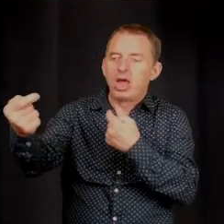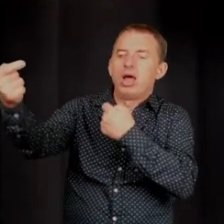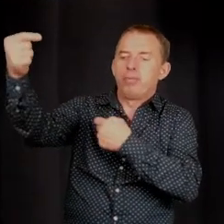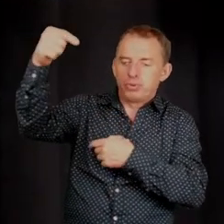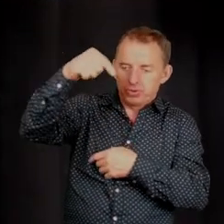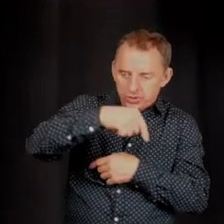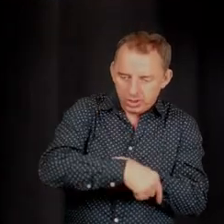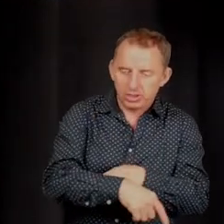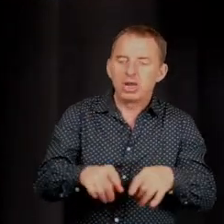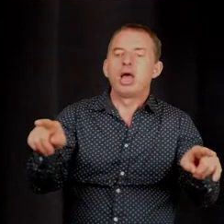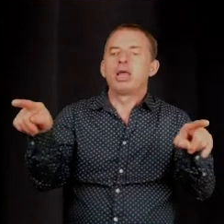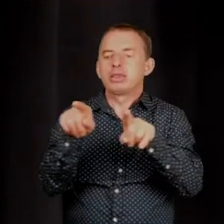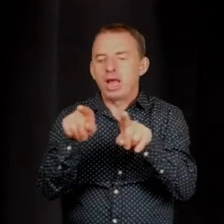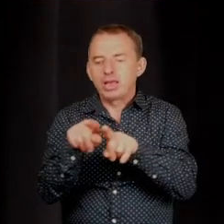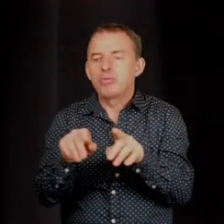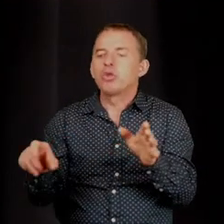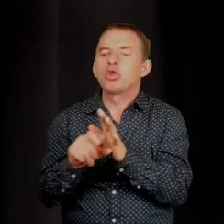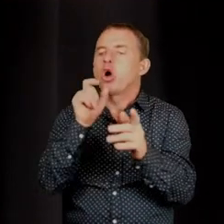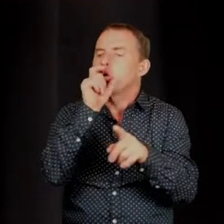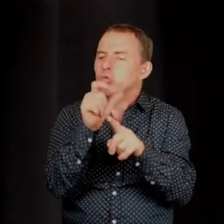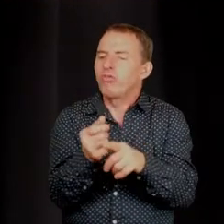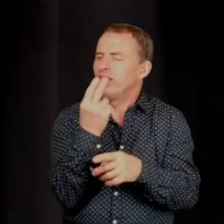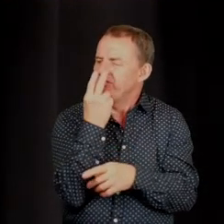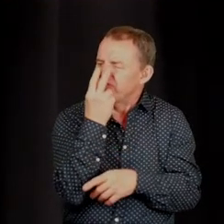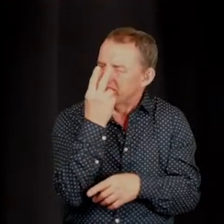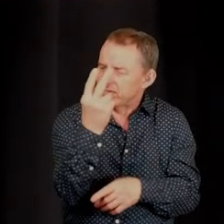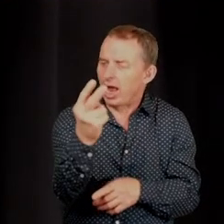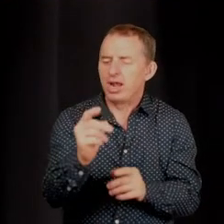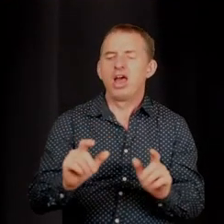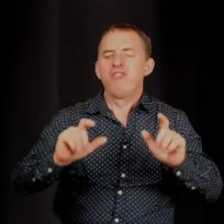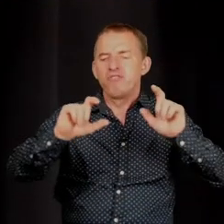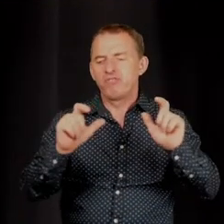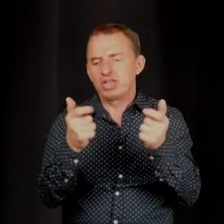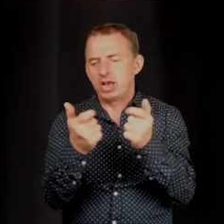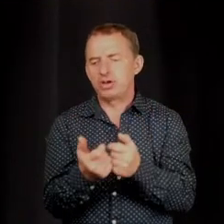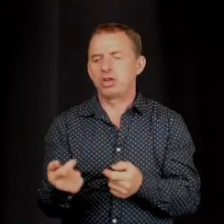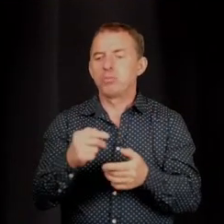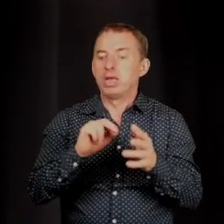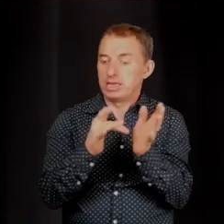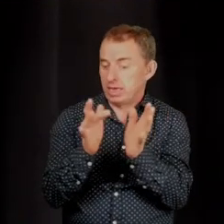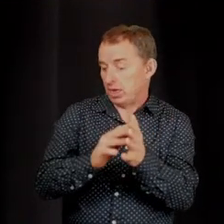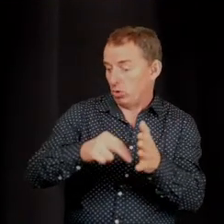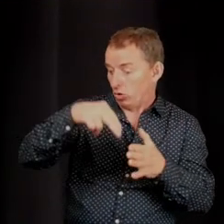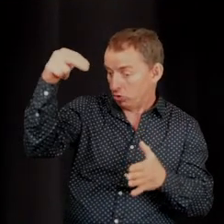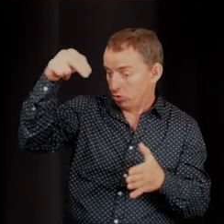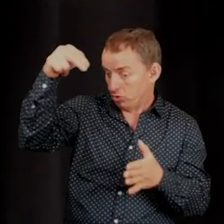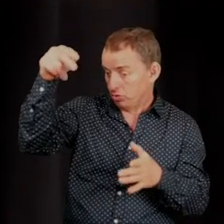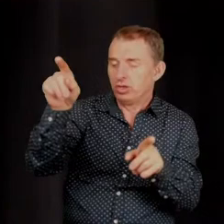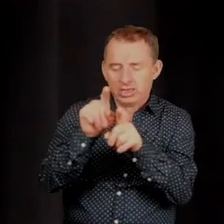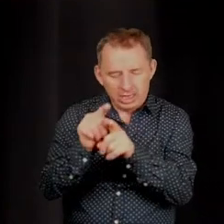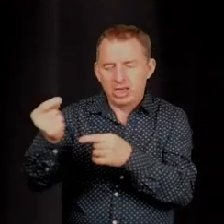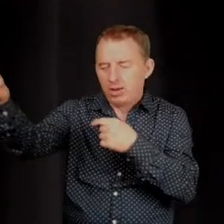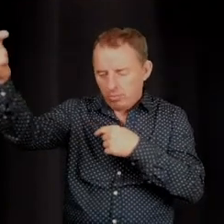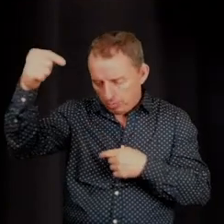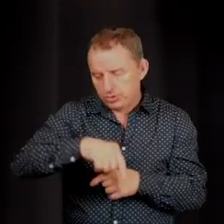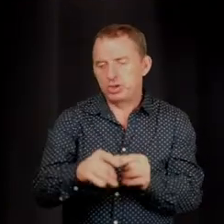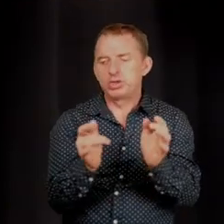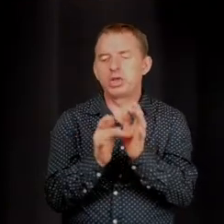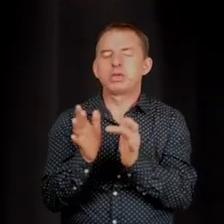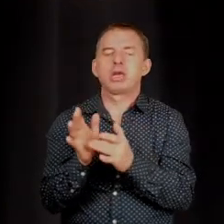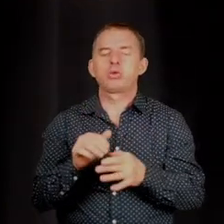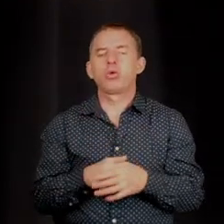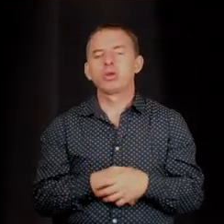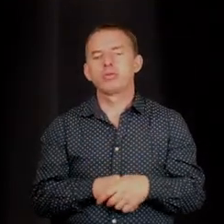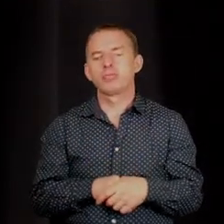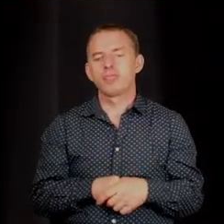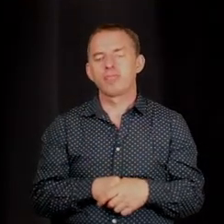będzie takim dosłownym wydarzeniem. The angels were so excited about the second coming of Christ that they had to come all the way from